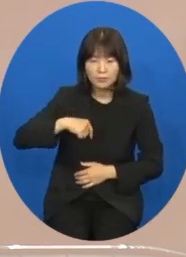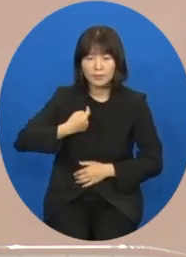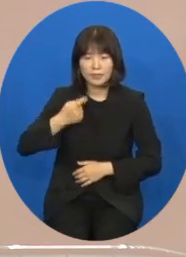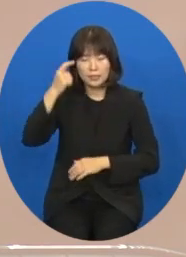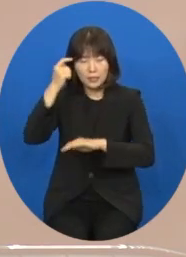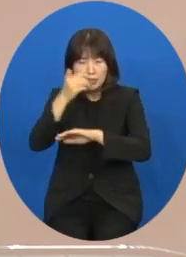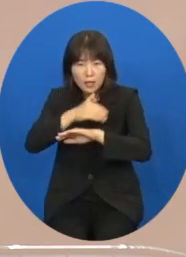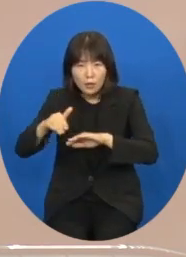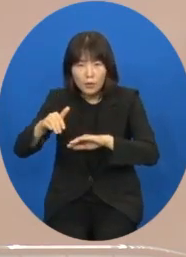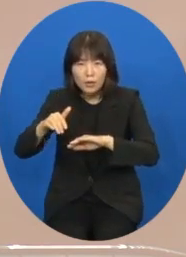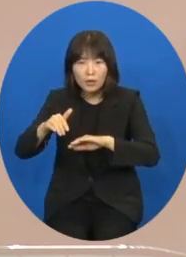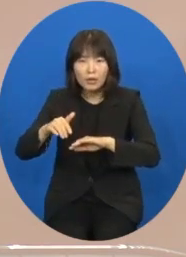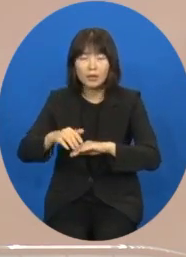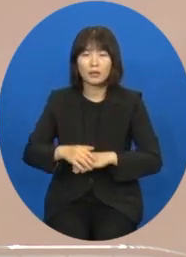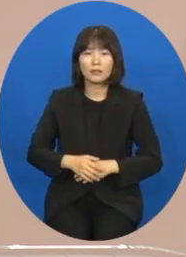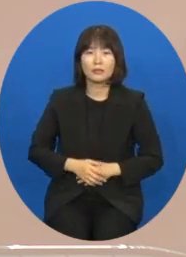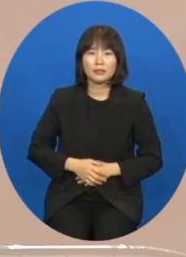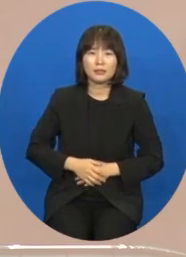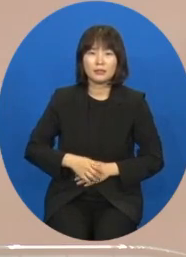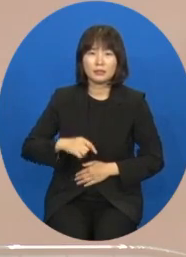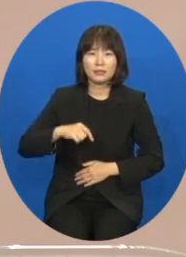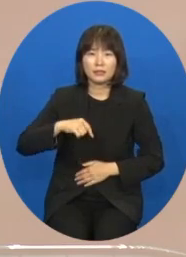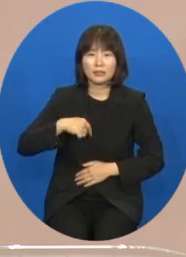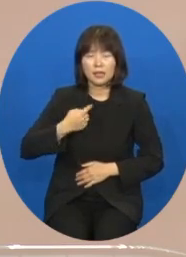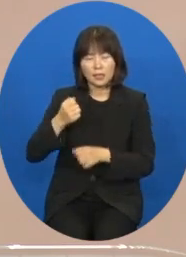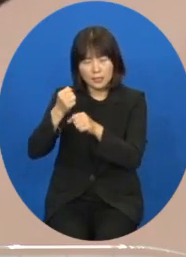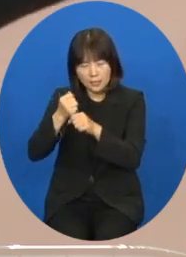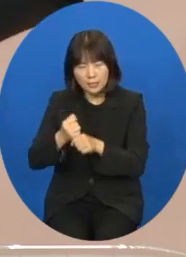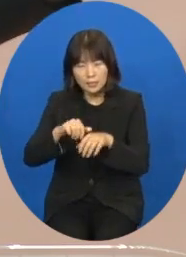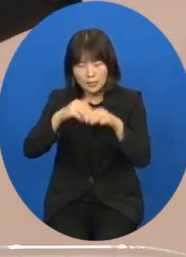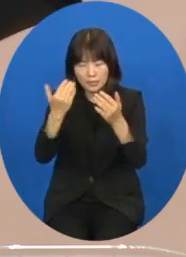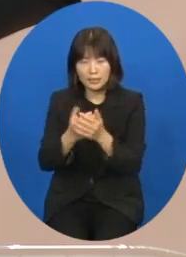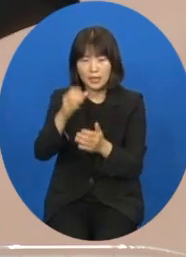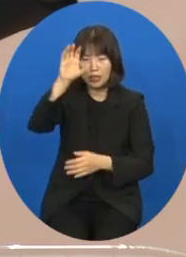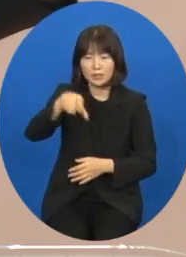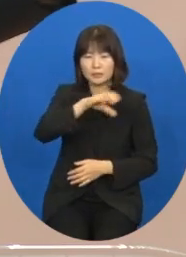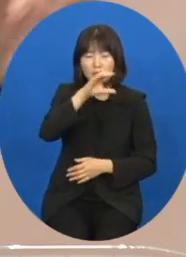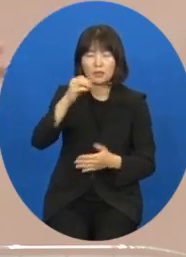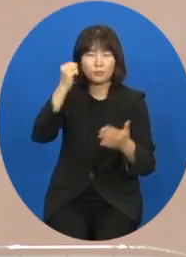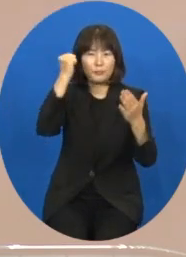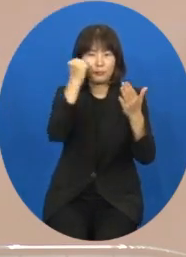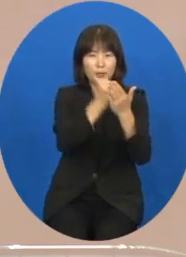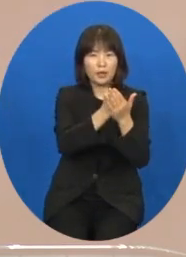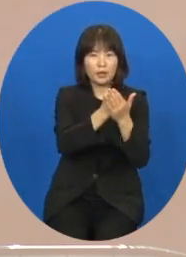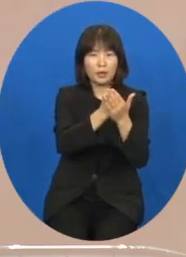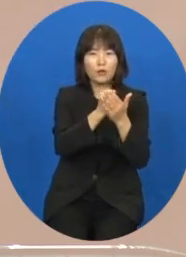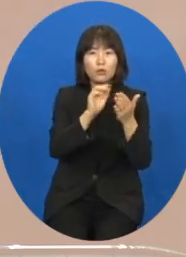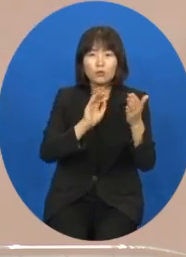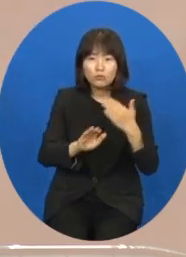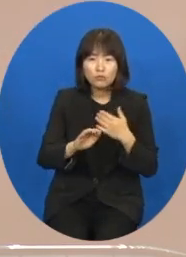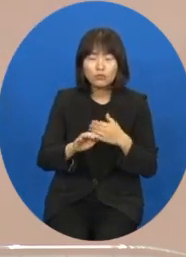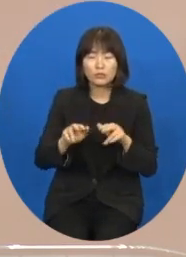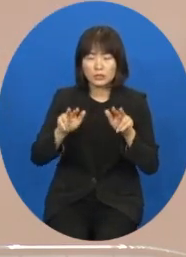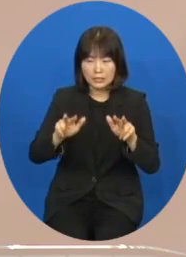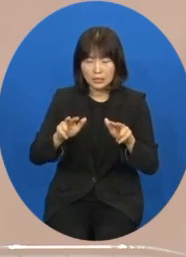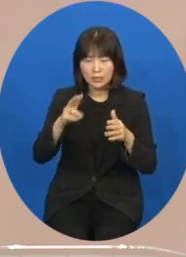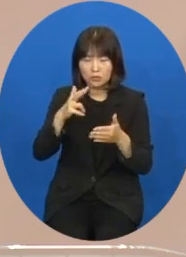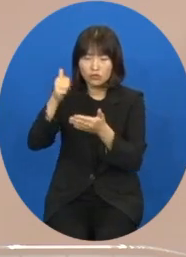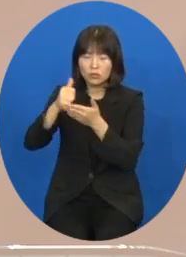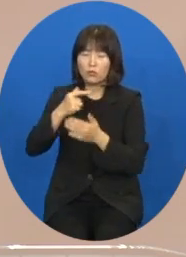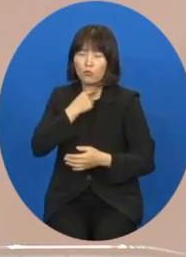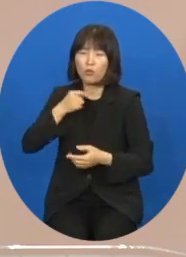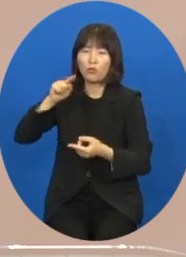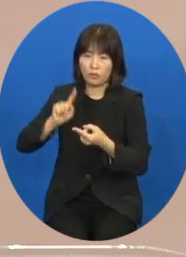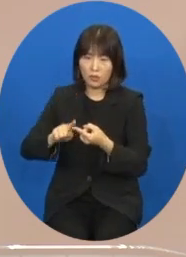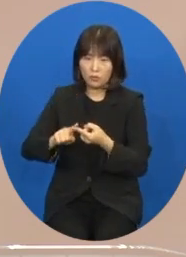주관, 자기 의지 다 십자가에 못 박고 이제는 오직 주님이 원하는 대로